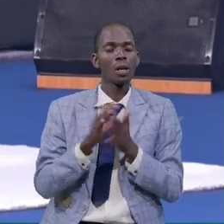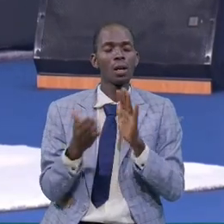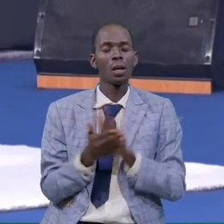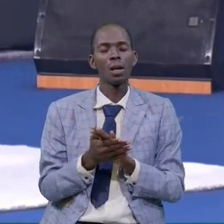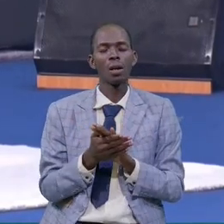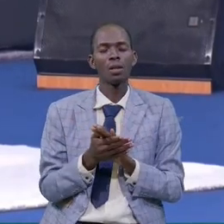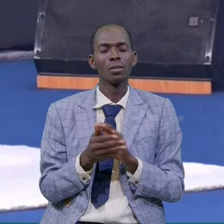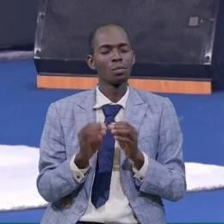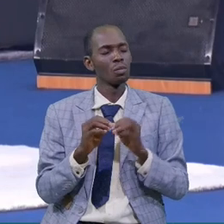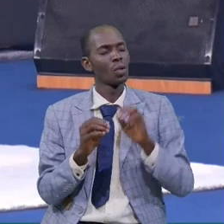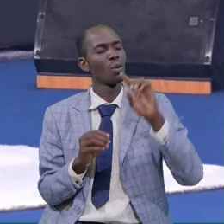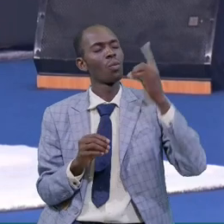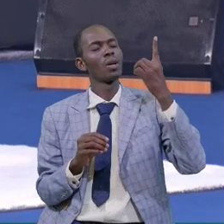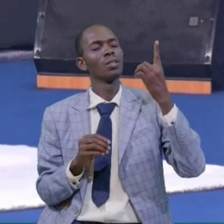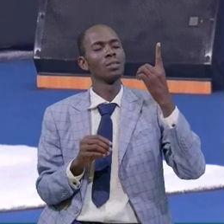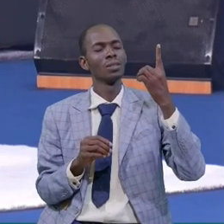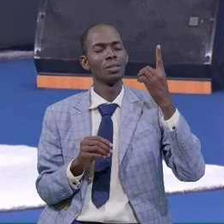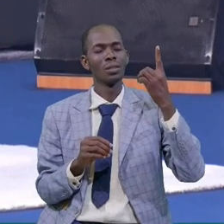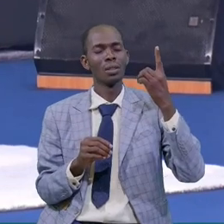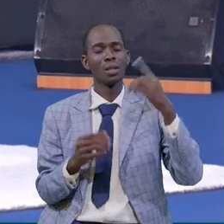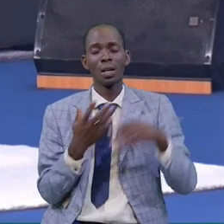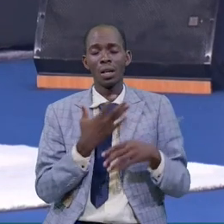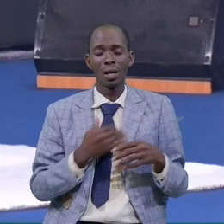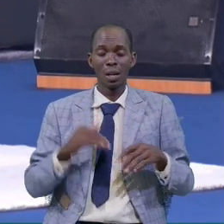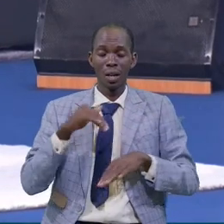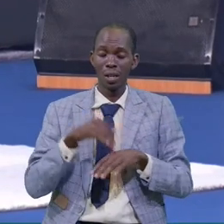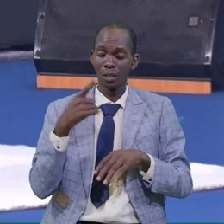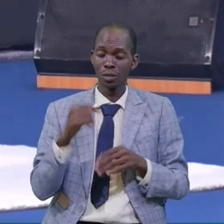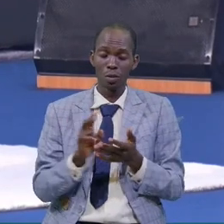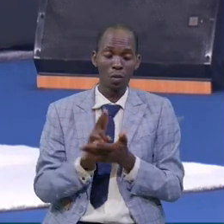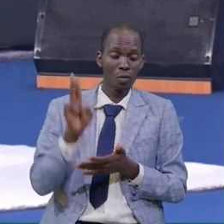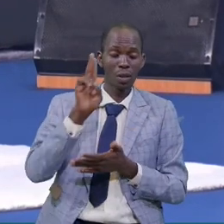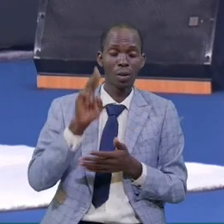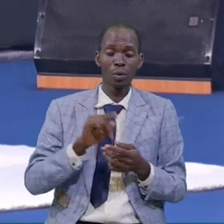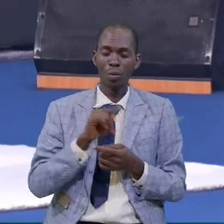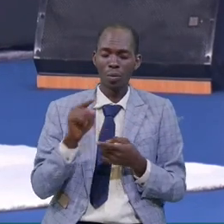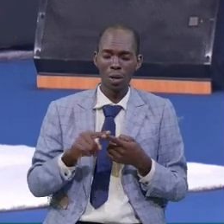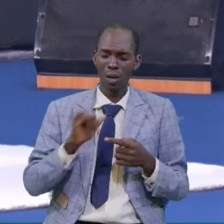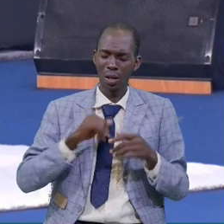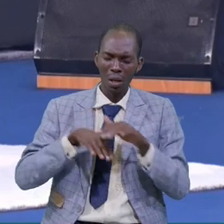j'étais pratiquement le premier. Et à l'université, quand j'étais entré,